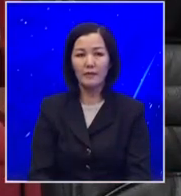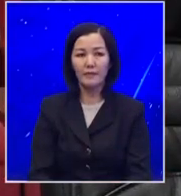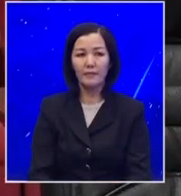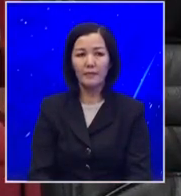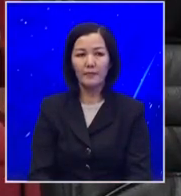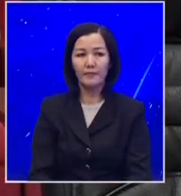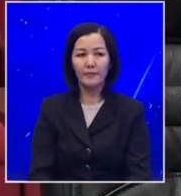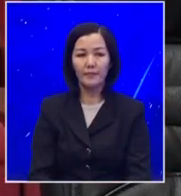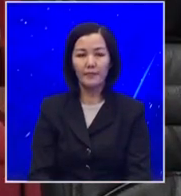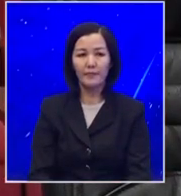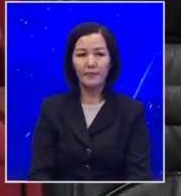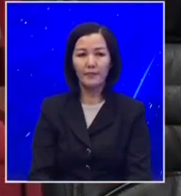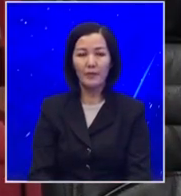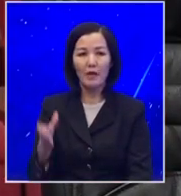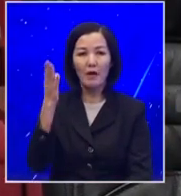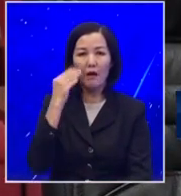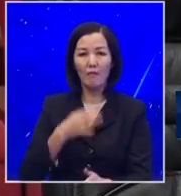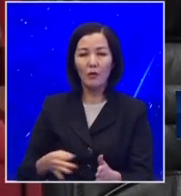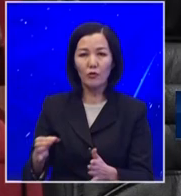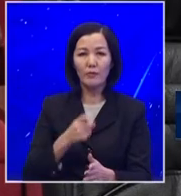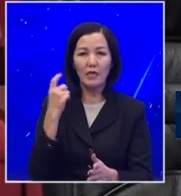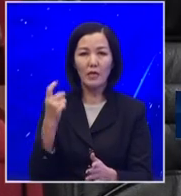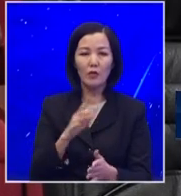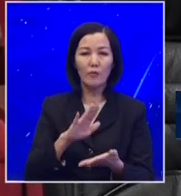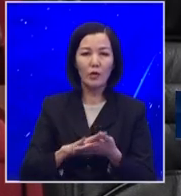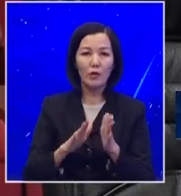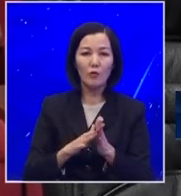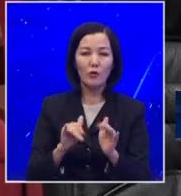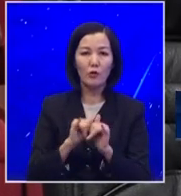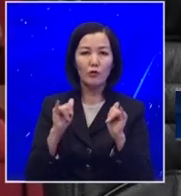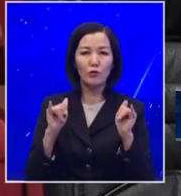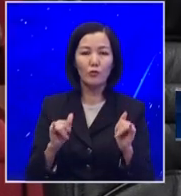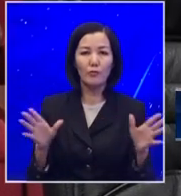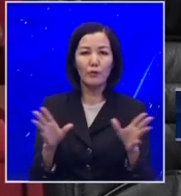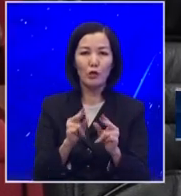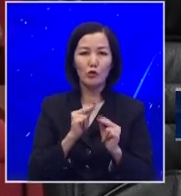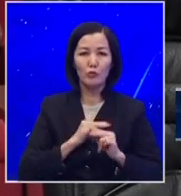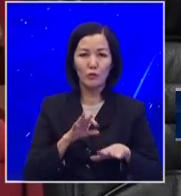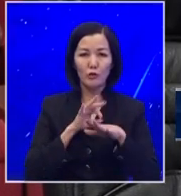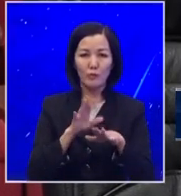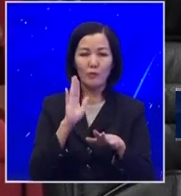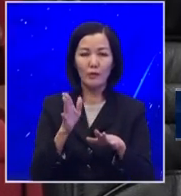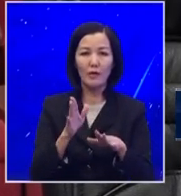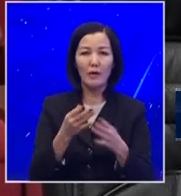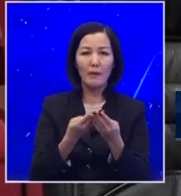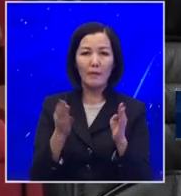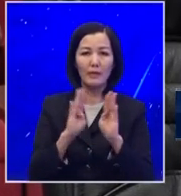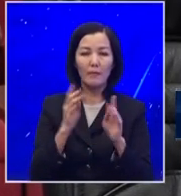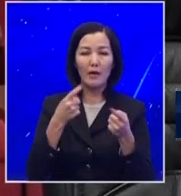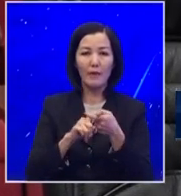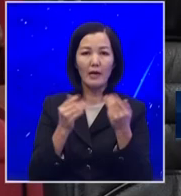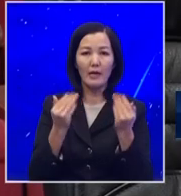қарастырайық. Алматы облысы экономикалық әлеуеті зор. Біз сіздермен тығыз қарым қатынаста болған едік. Пандемияға